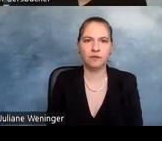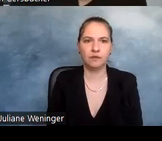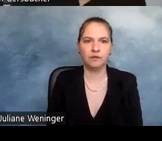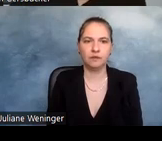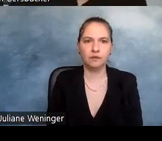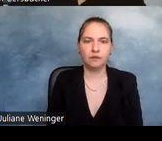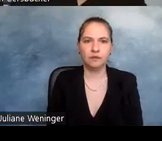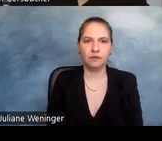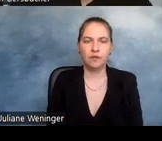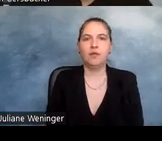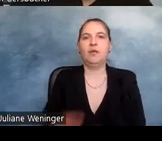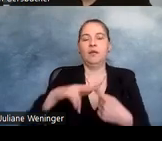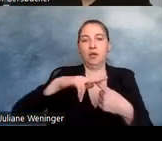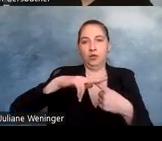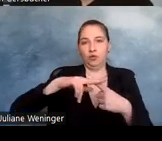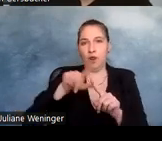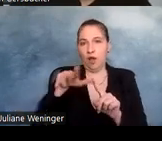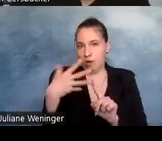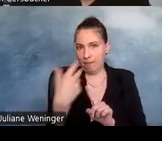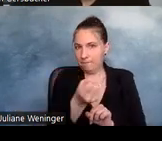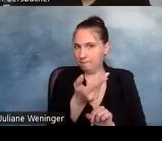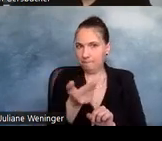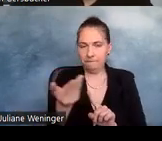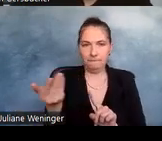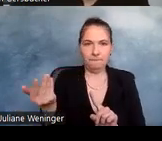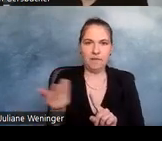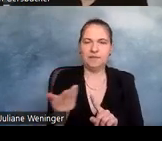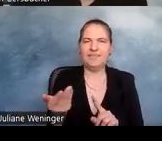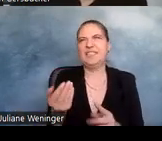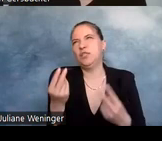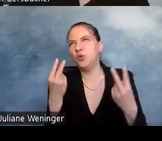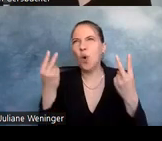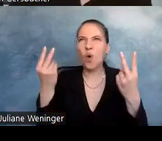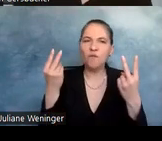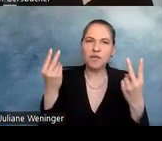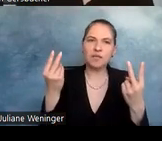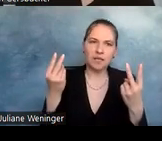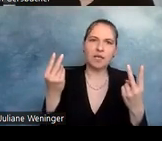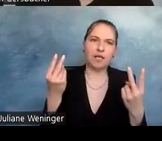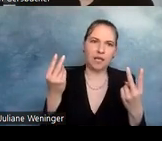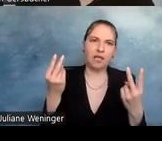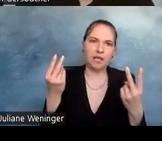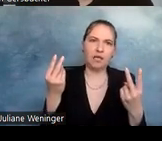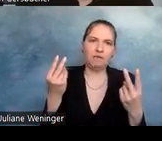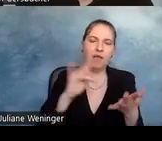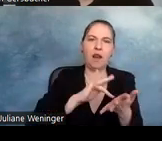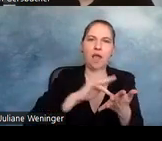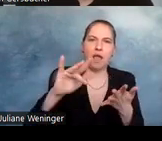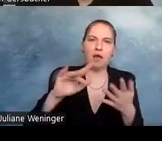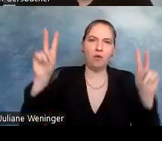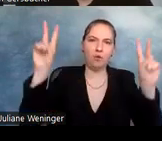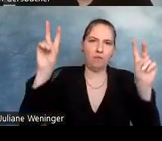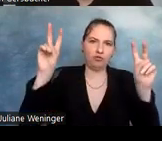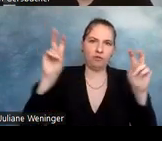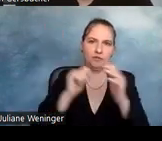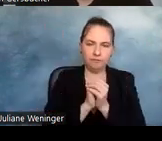Was das Tool noch erkennt, ist jetzt eher kein so wichtiger Punkt, der besagt, es sind keine leeren Überschriften vorhanden. Also wenn